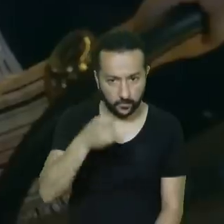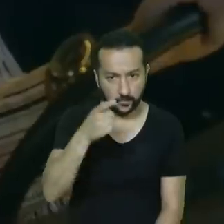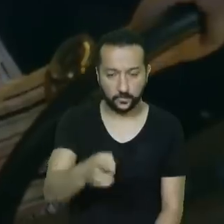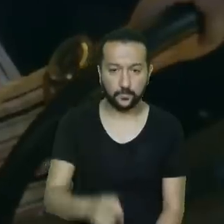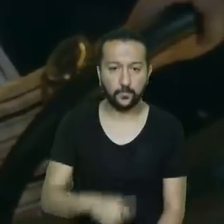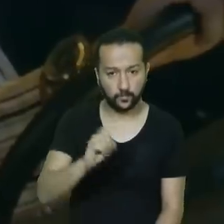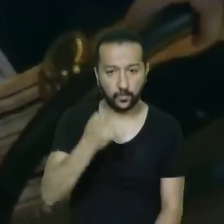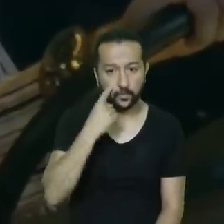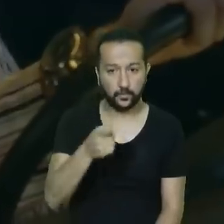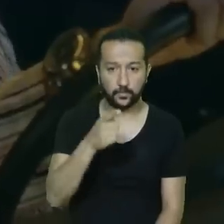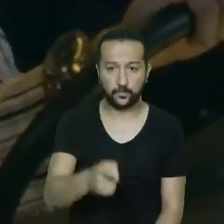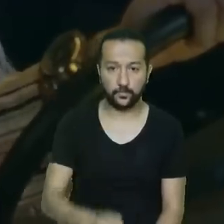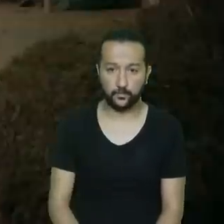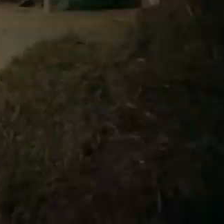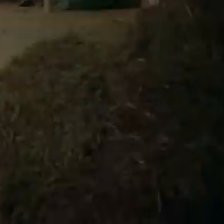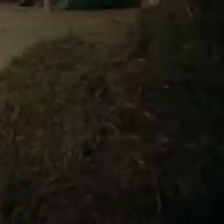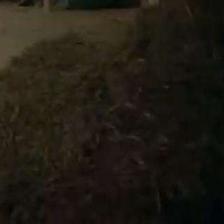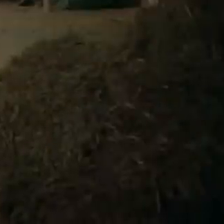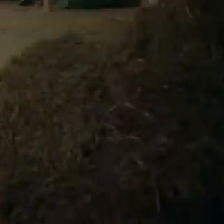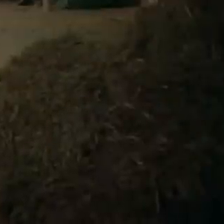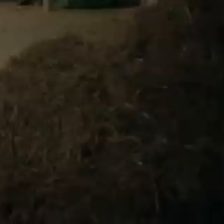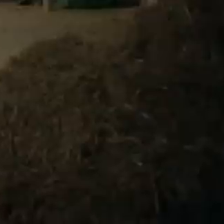lan. Bul gören.